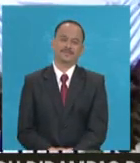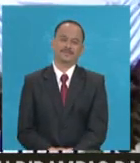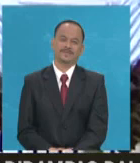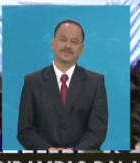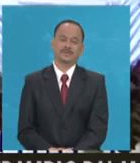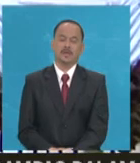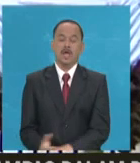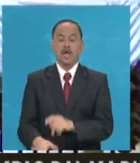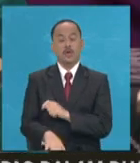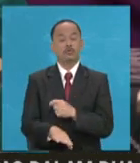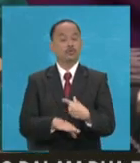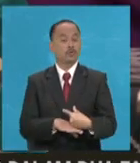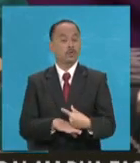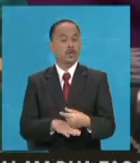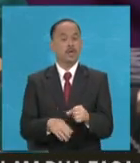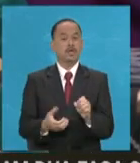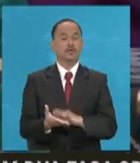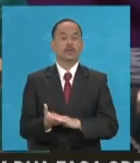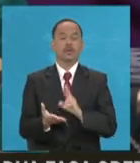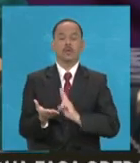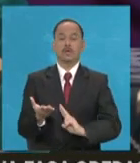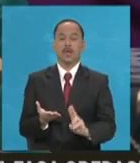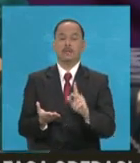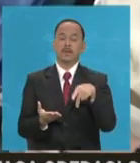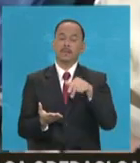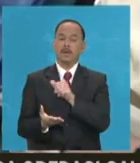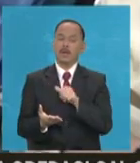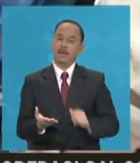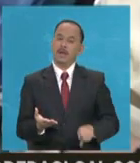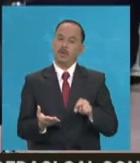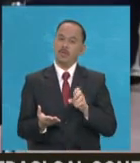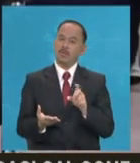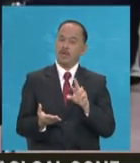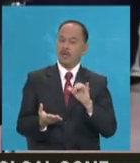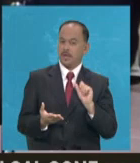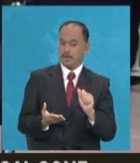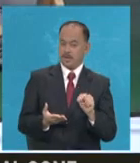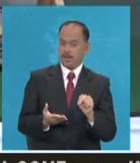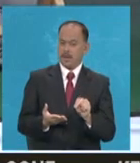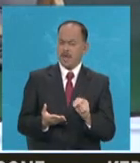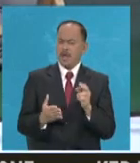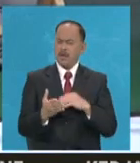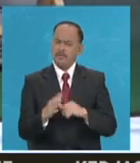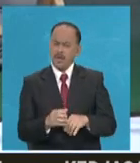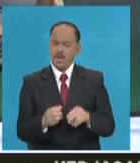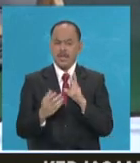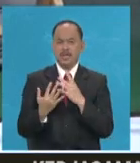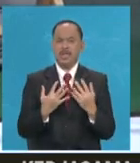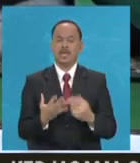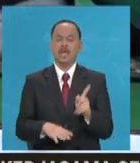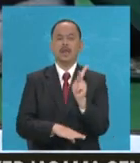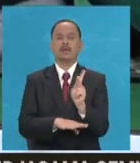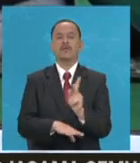di daerah tutong pula diadakan di sekolah ugama Pangeran anak Putri Nur Ain antara pengisian program nyanyian lagu kebangsaan